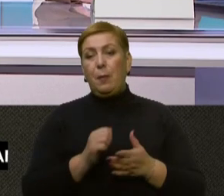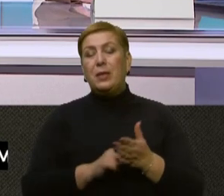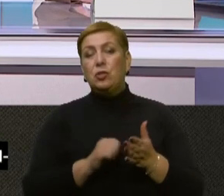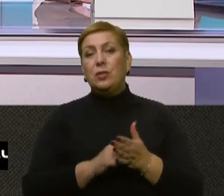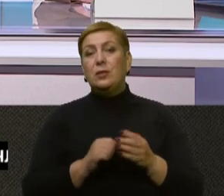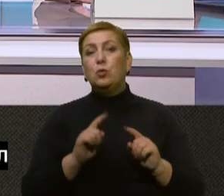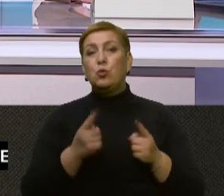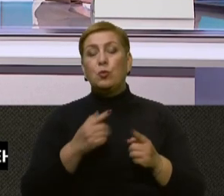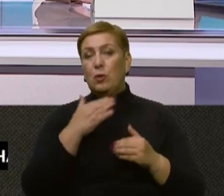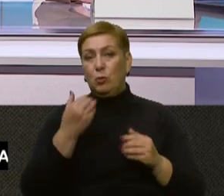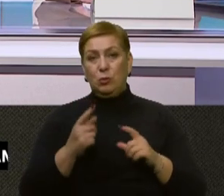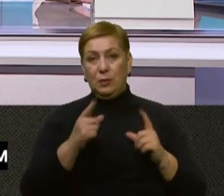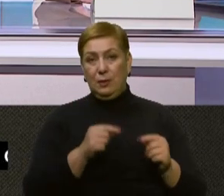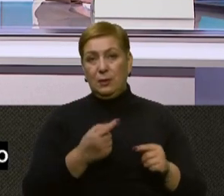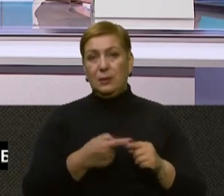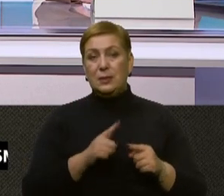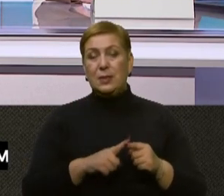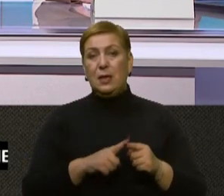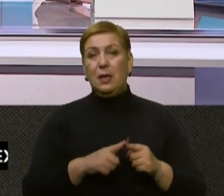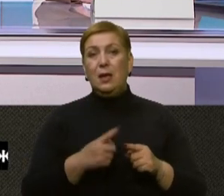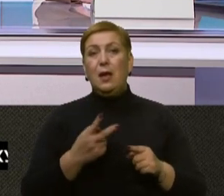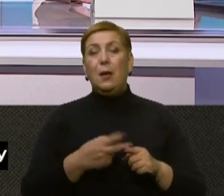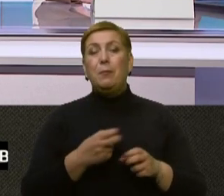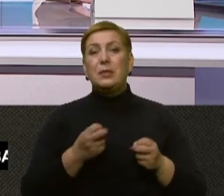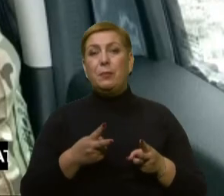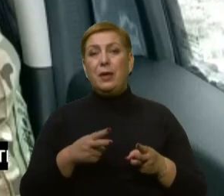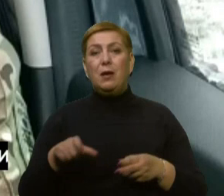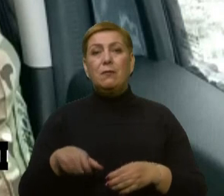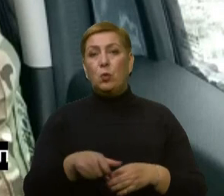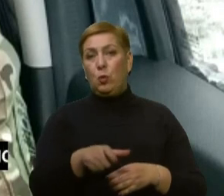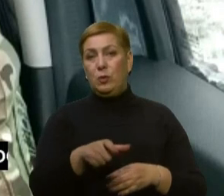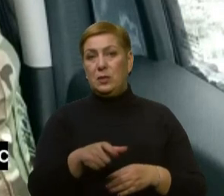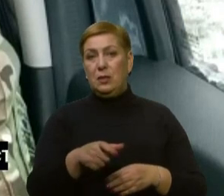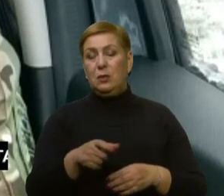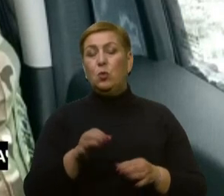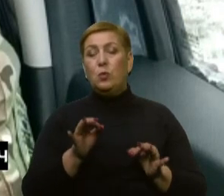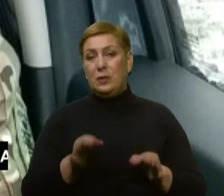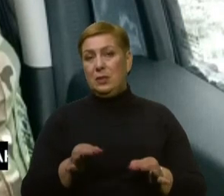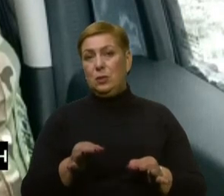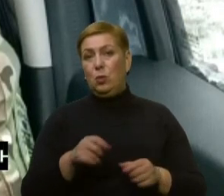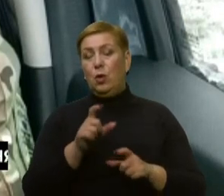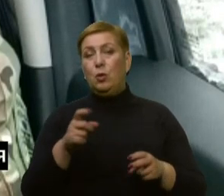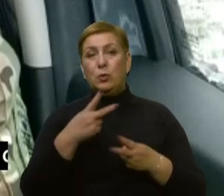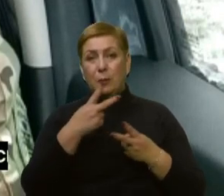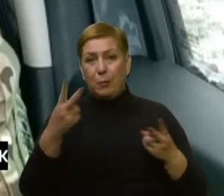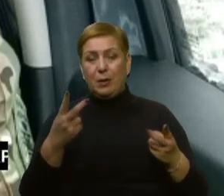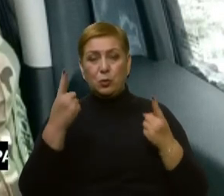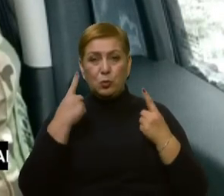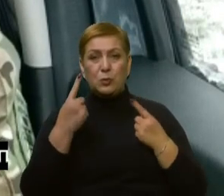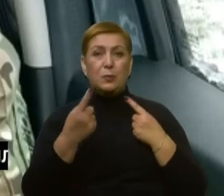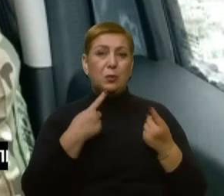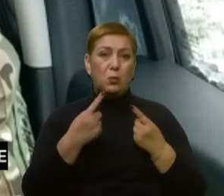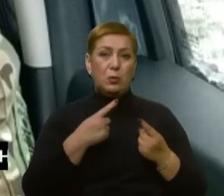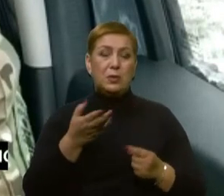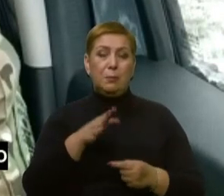причин, чому вони не хочуть їхати, це безпека по дорозі. Бо, ну, дійсно, люди все бачать, люди чують, люди спілкуються